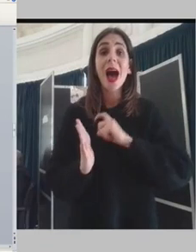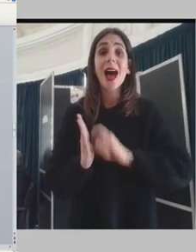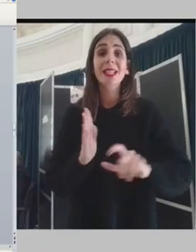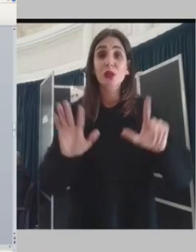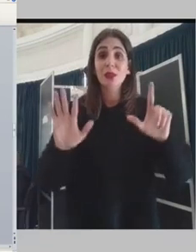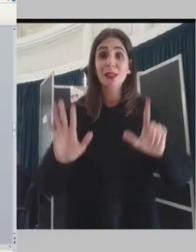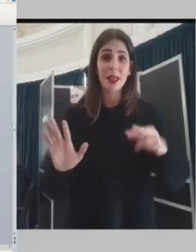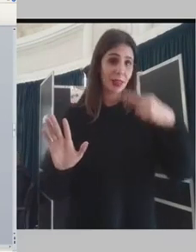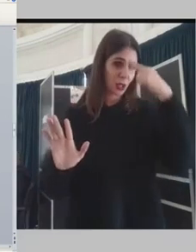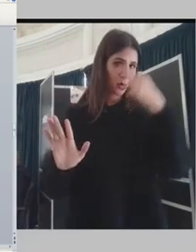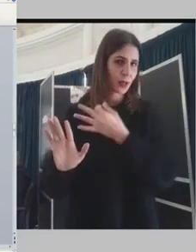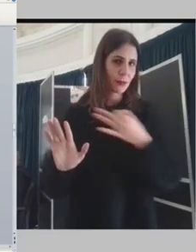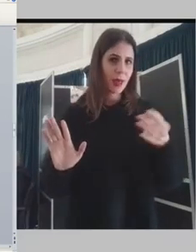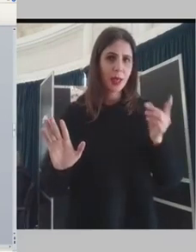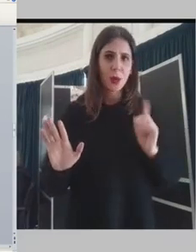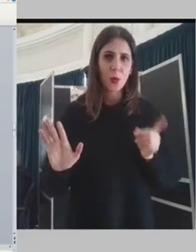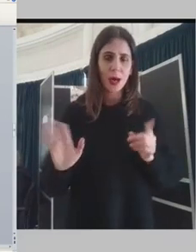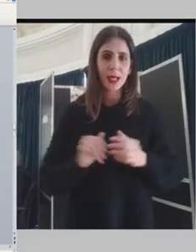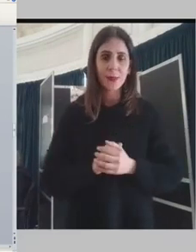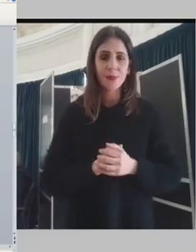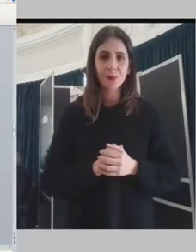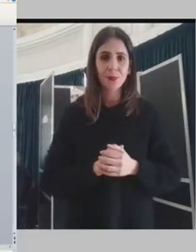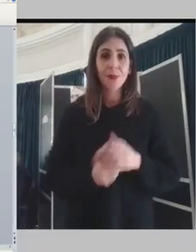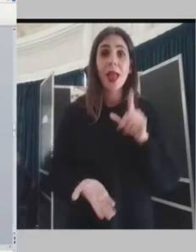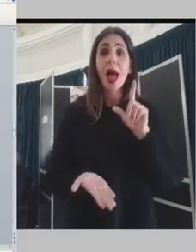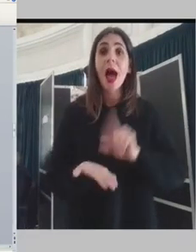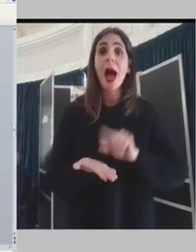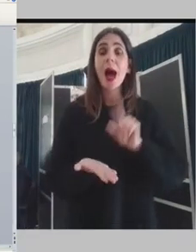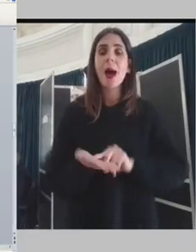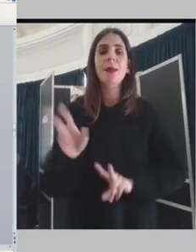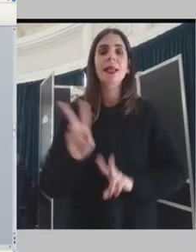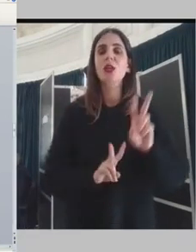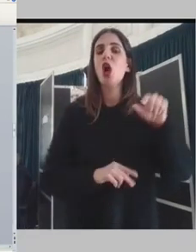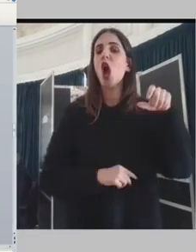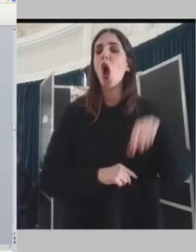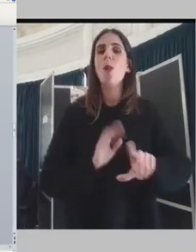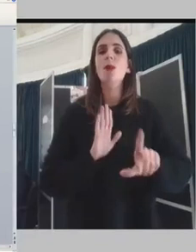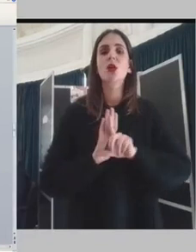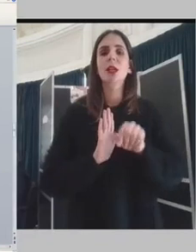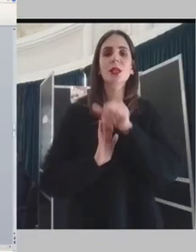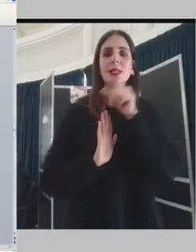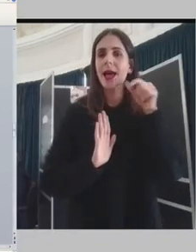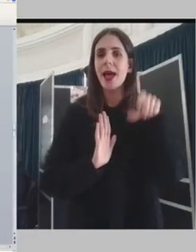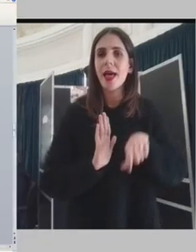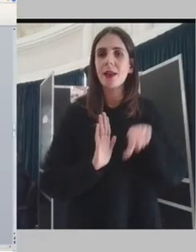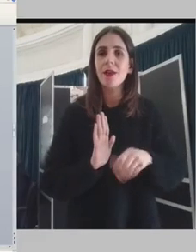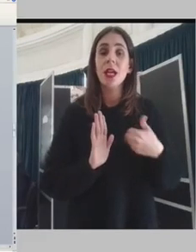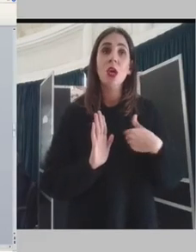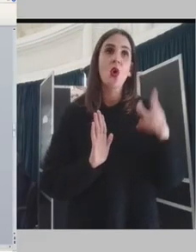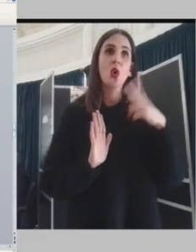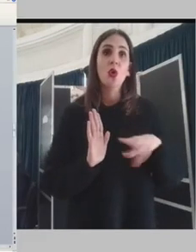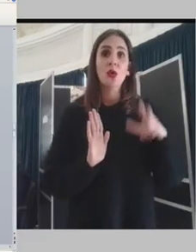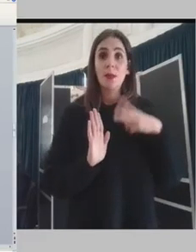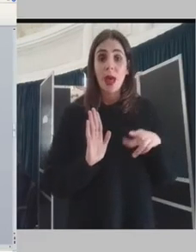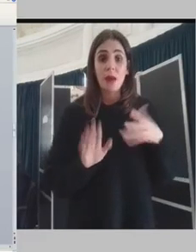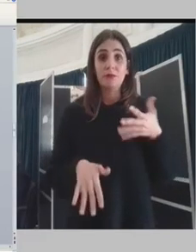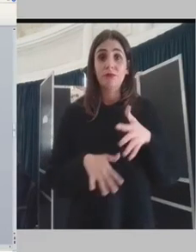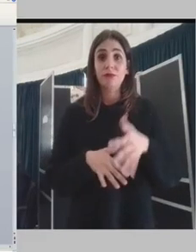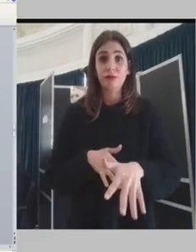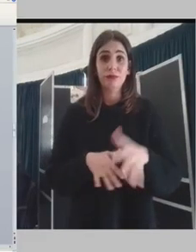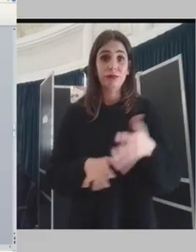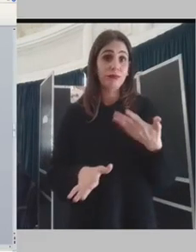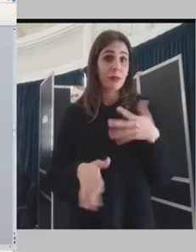un obbligo per legge di una app nazionale che spero verrà introdotta nei